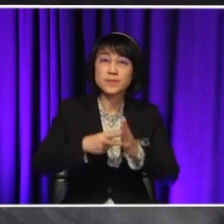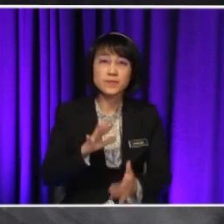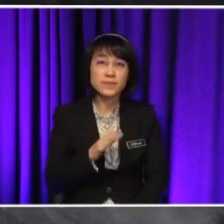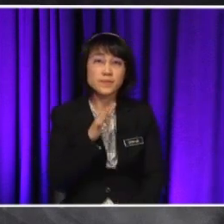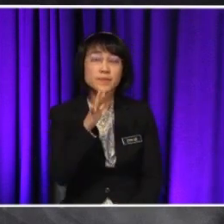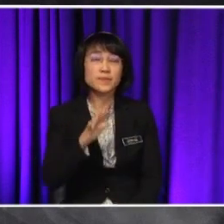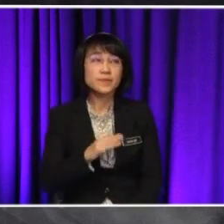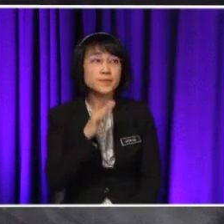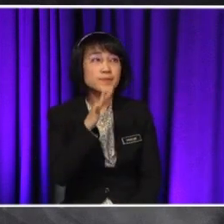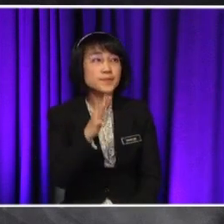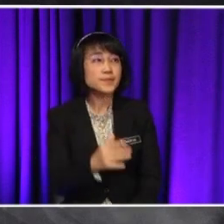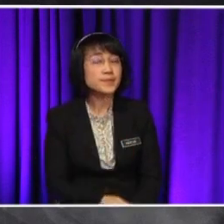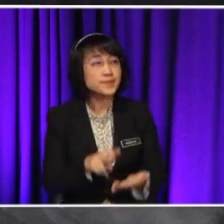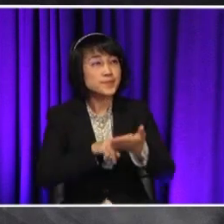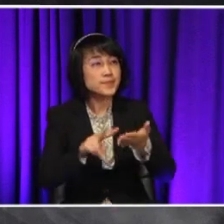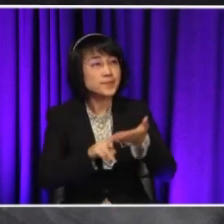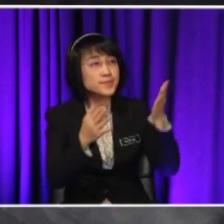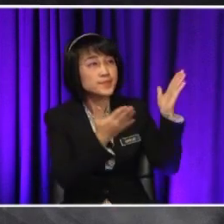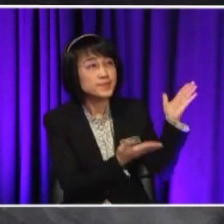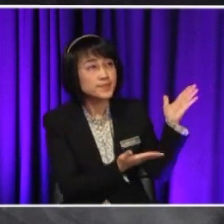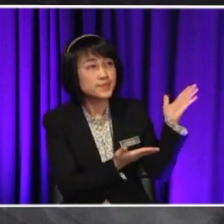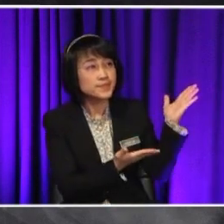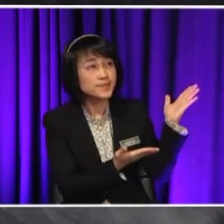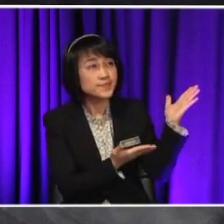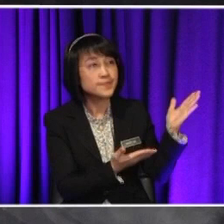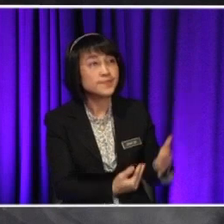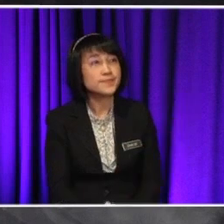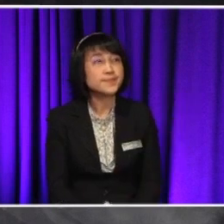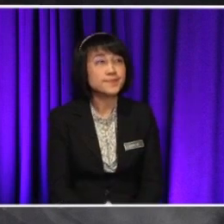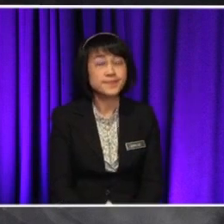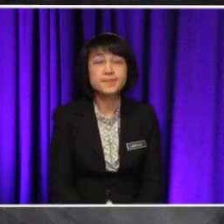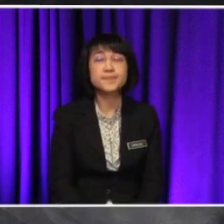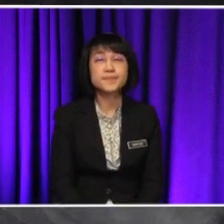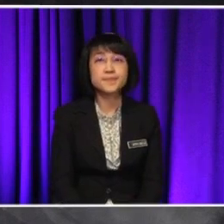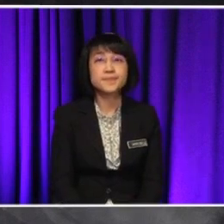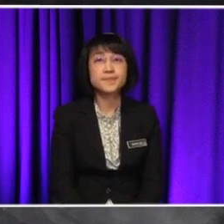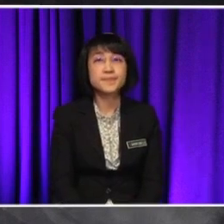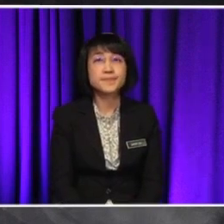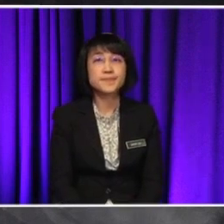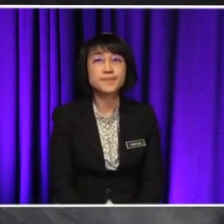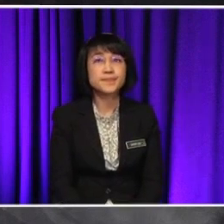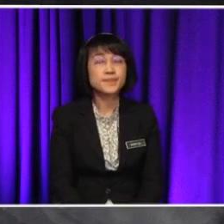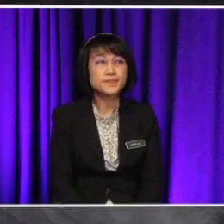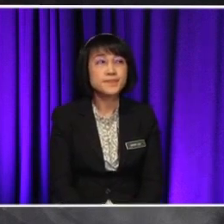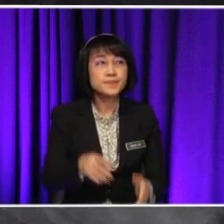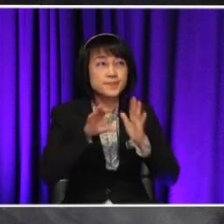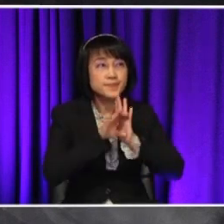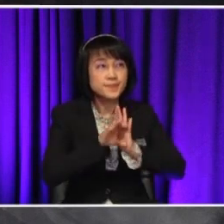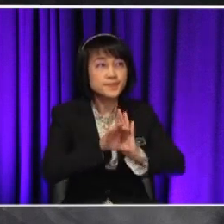kewartawanan, portret, alam dan landscape, produk pengiklanan dan sebagainya. Okey. Kalau